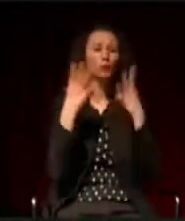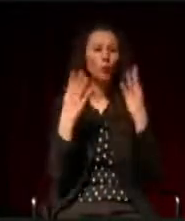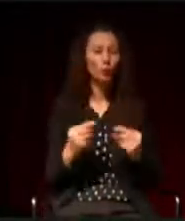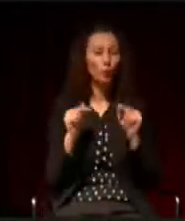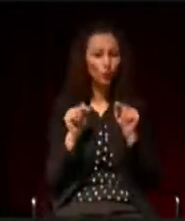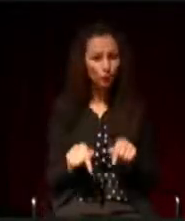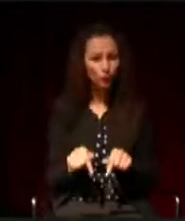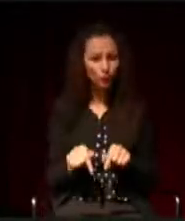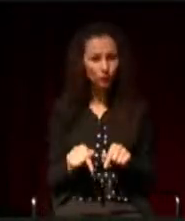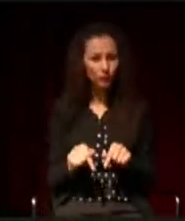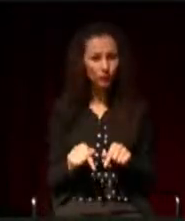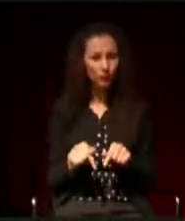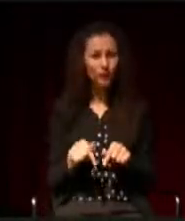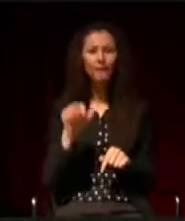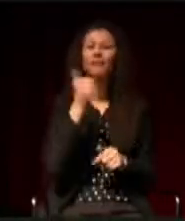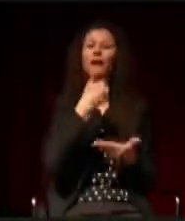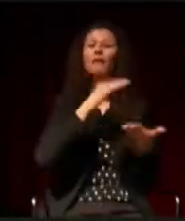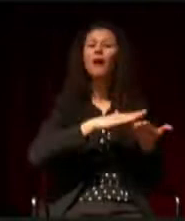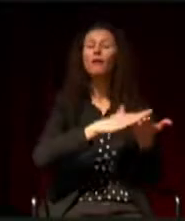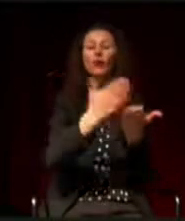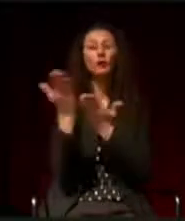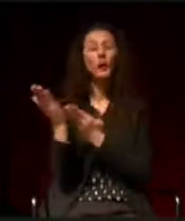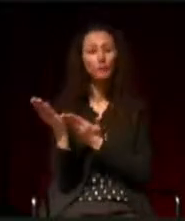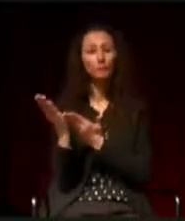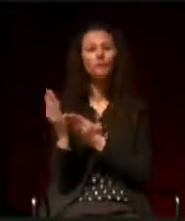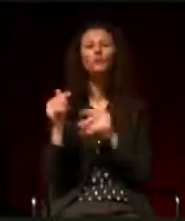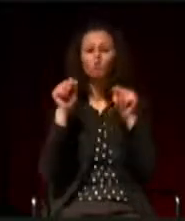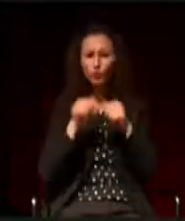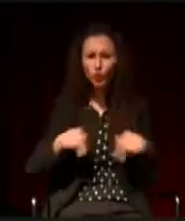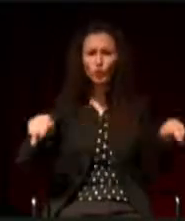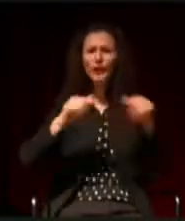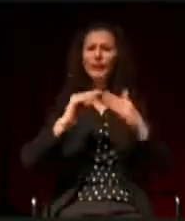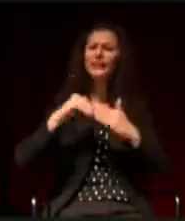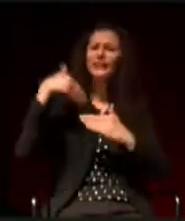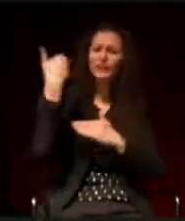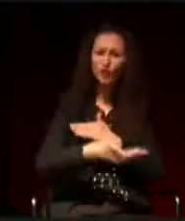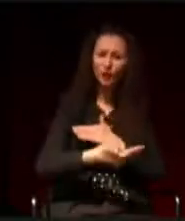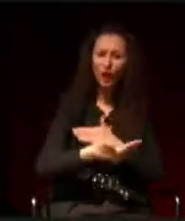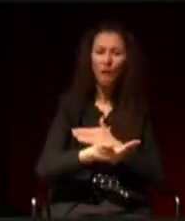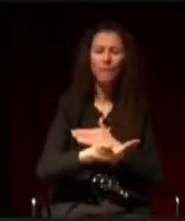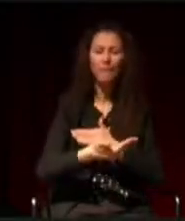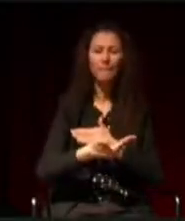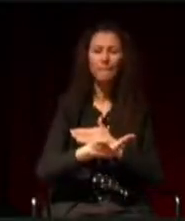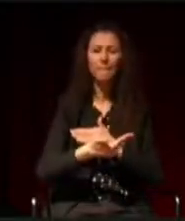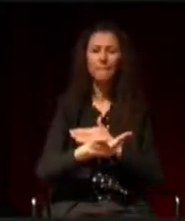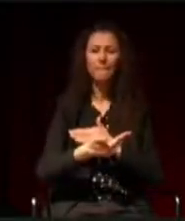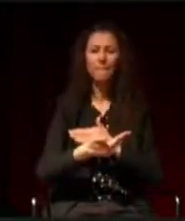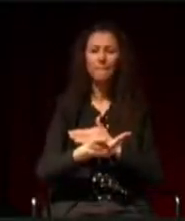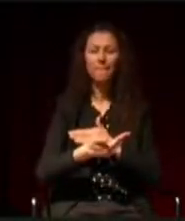oluyoruz. Değerli arkadaşlarım, bunların dışında